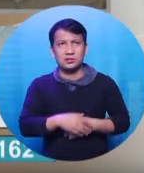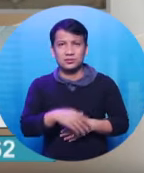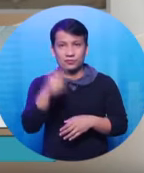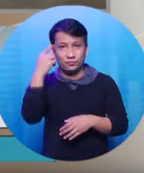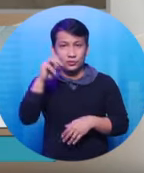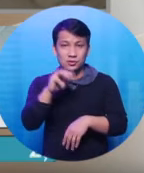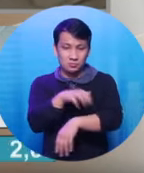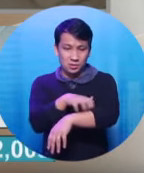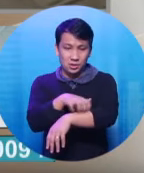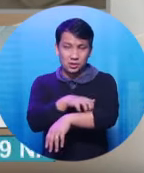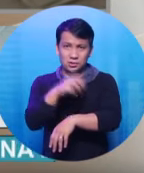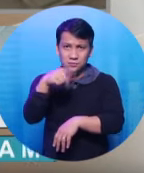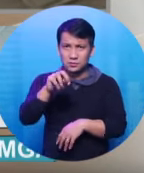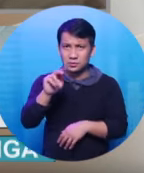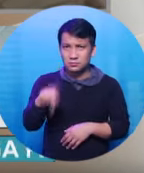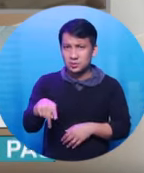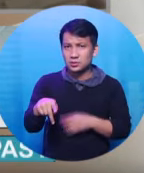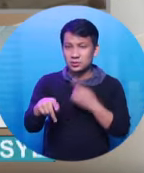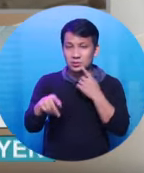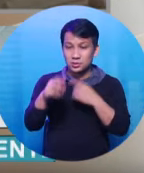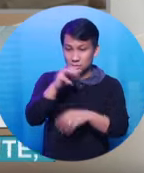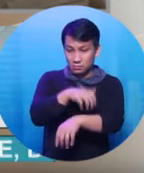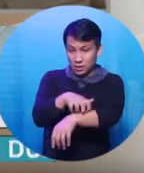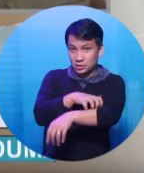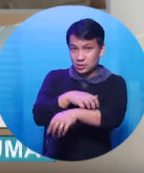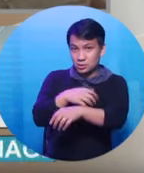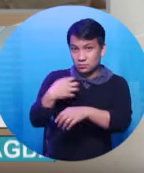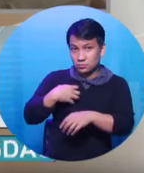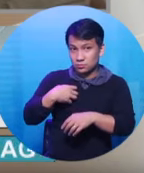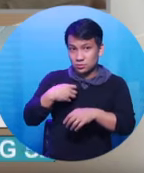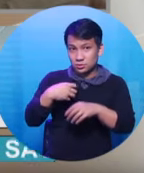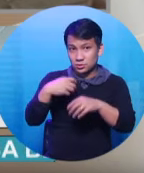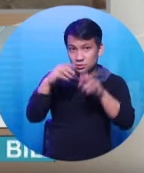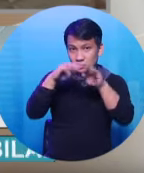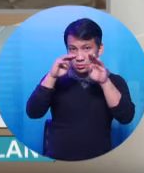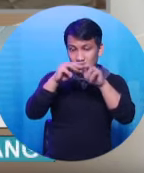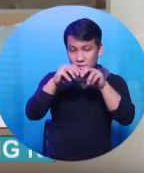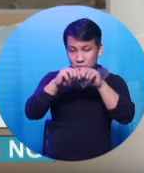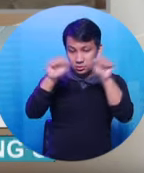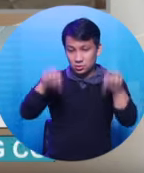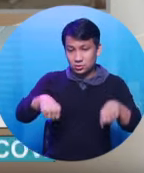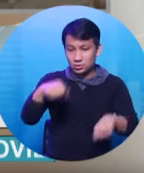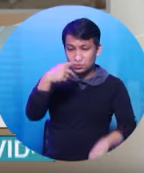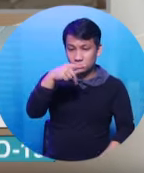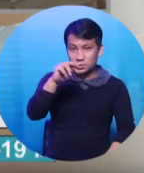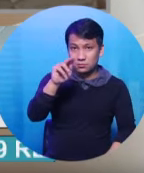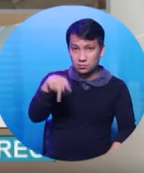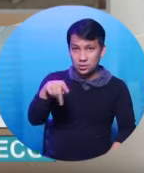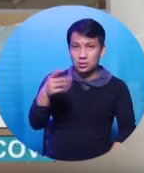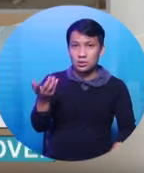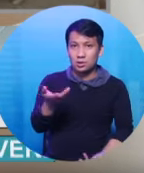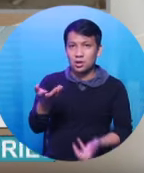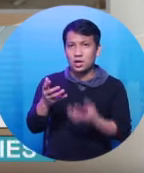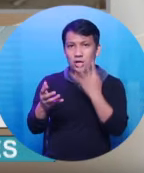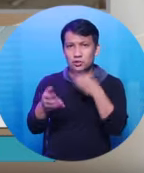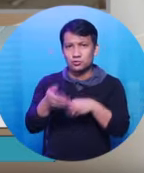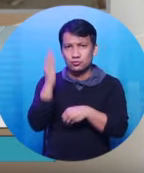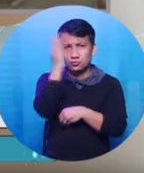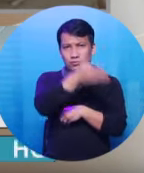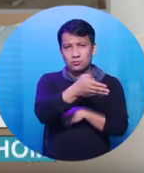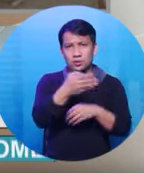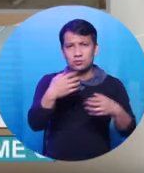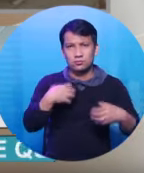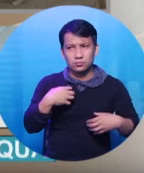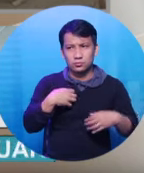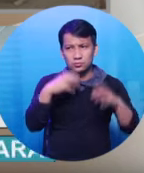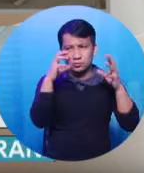PNP. Ma'am Criselda, sino po sa Makati PNP ang pinagsumbungan nyo? At sino po yung mga pulis ang pumunta